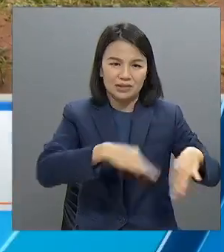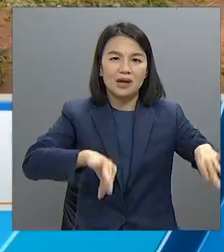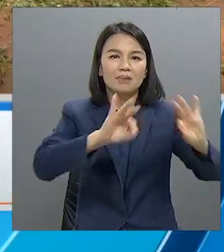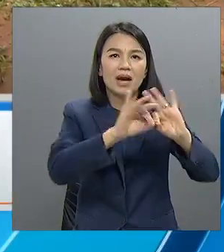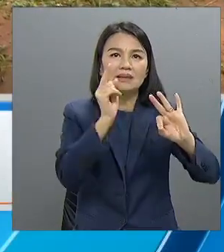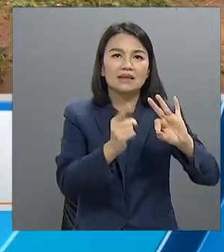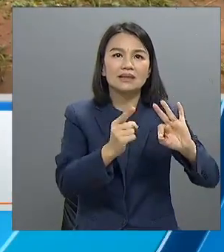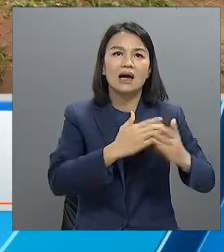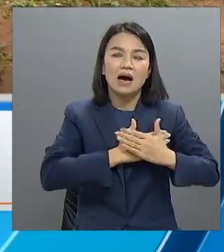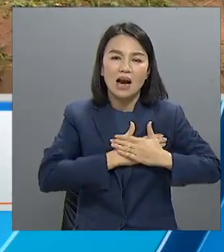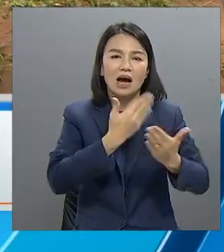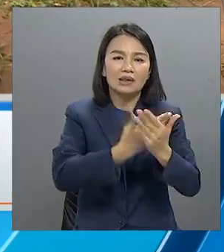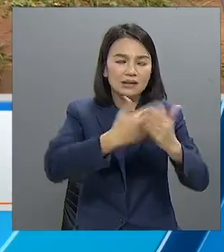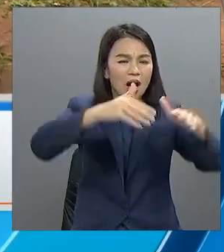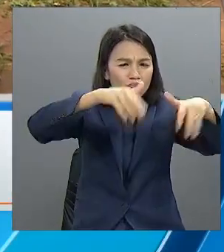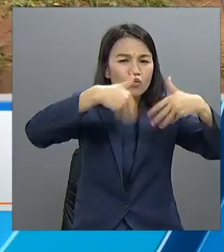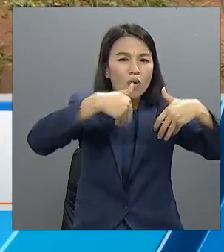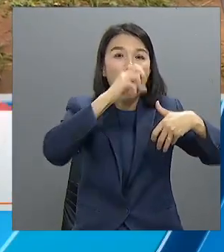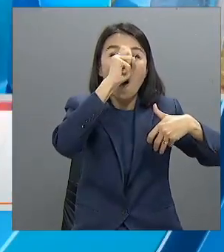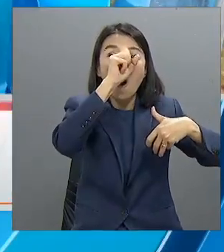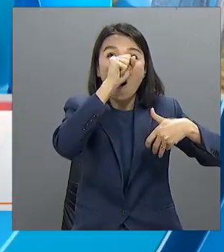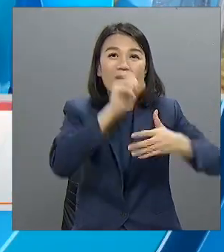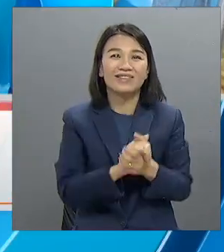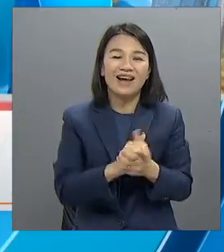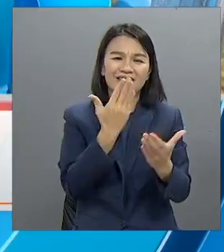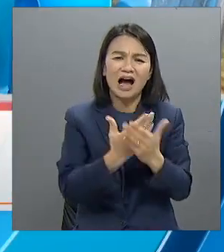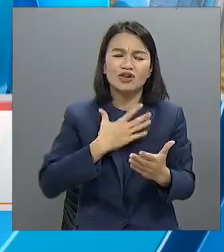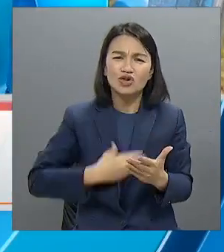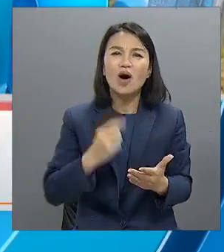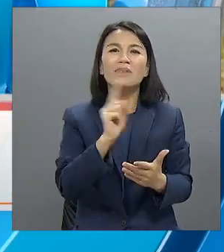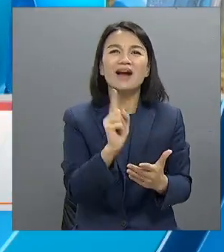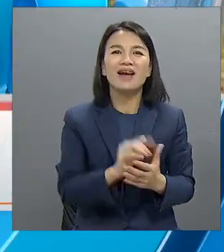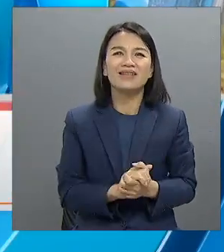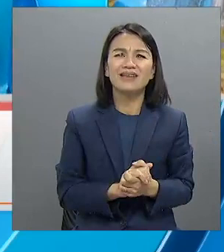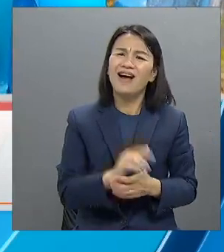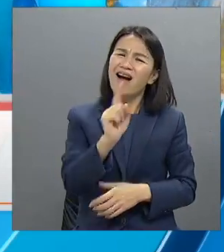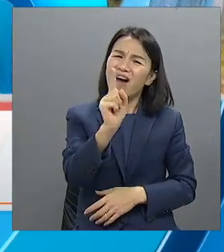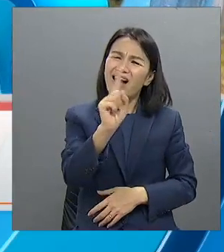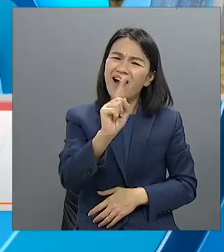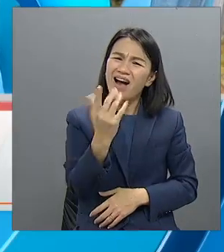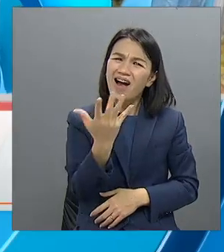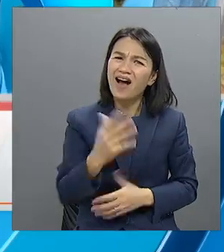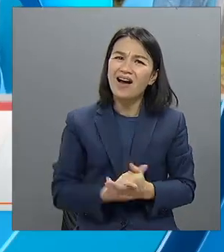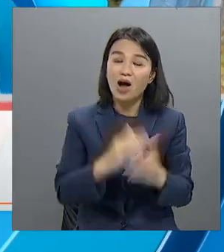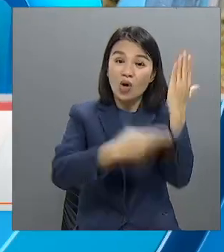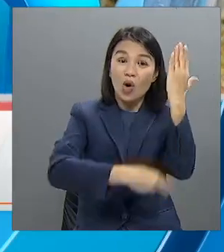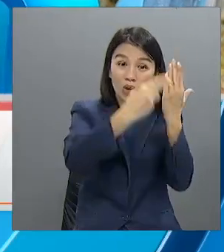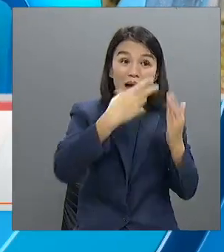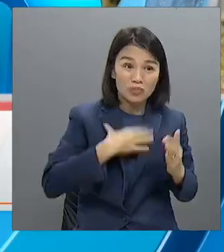ะได้ตังค์ลองค้นหานะคะว่าเราชอบอะไร น้องปาง นี่ไงคุณก็ไปรีวิวโรงแรมได้รีวิวหมอได้เลยใ